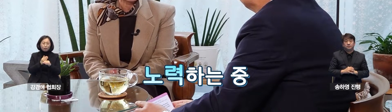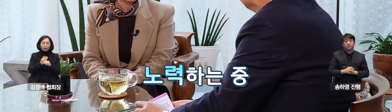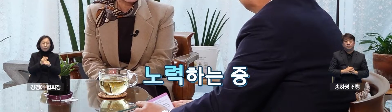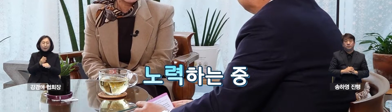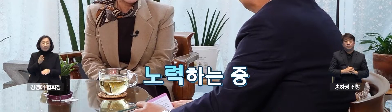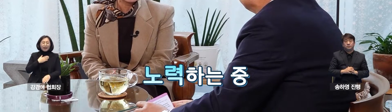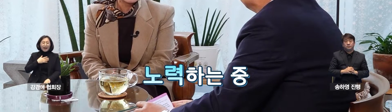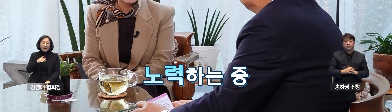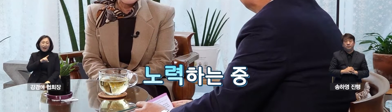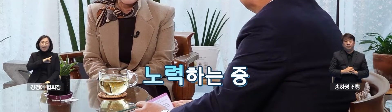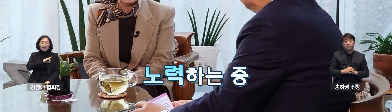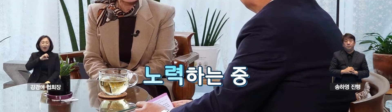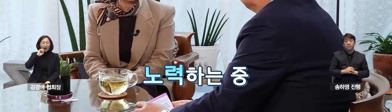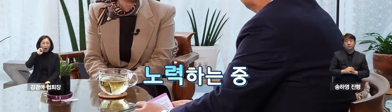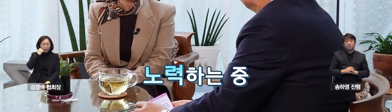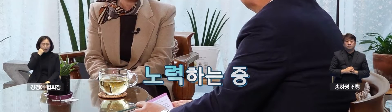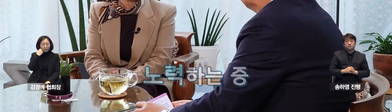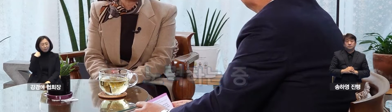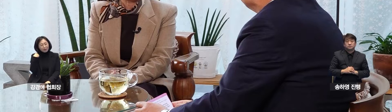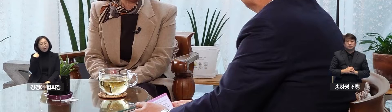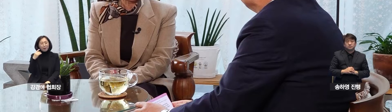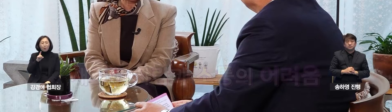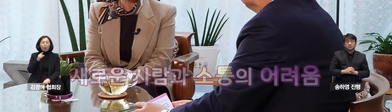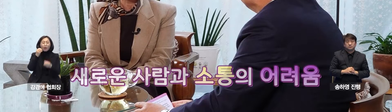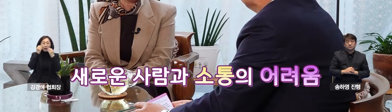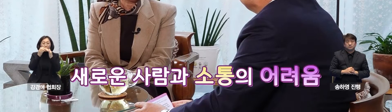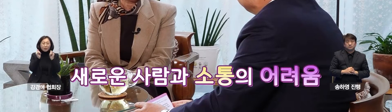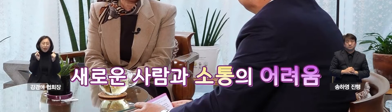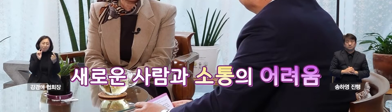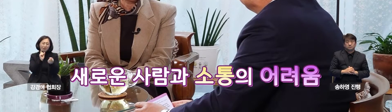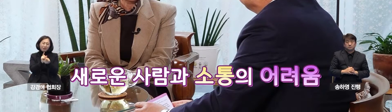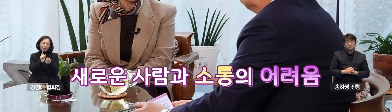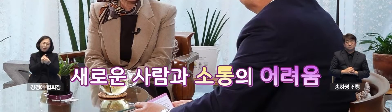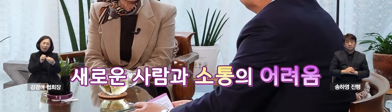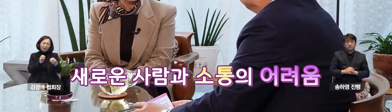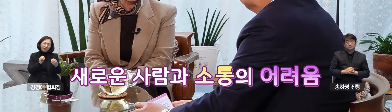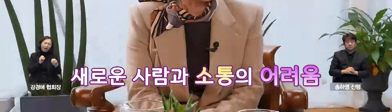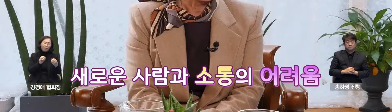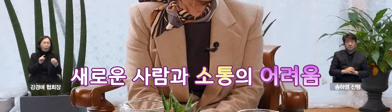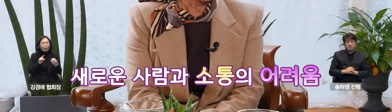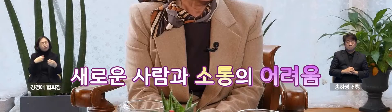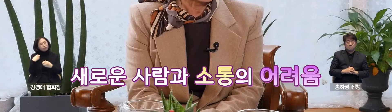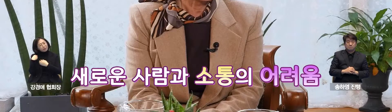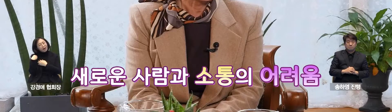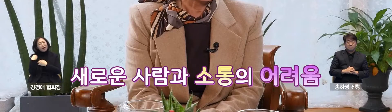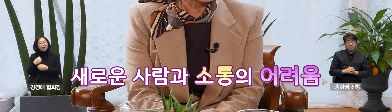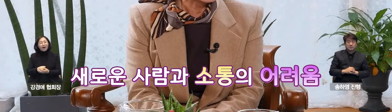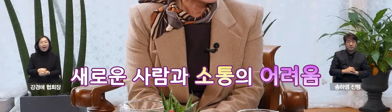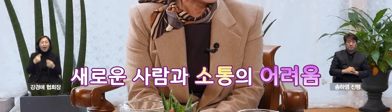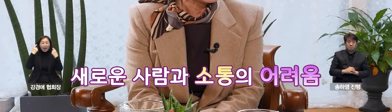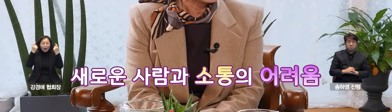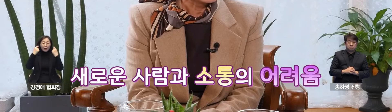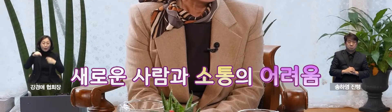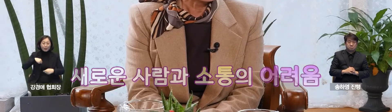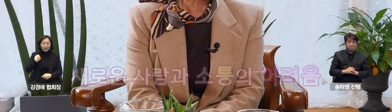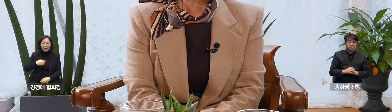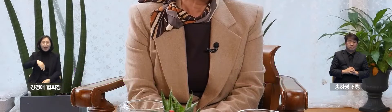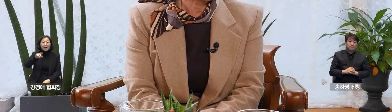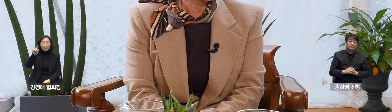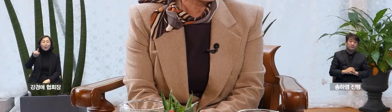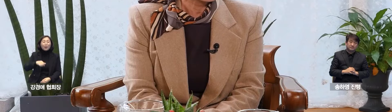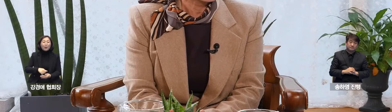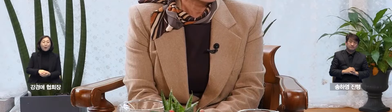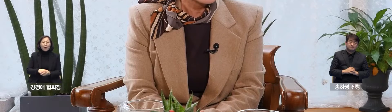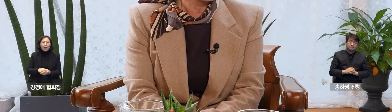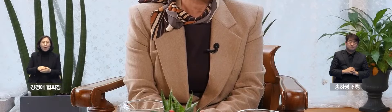가장 어려워하는 게 새로운 사람들과 만나서 뭔가 소통하는 그런 부분이었어요. 사실 여행도 혼자 다녔고